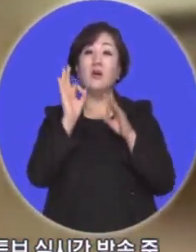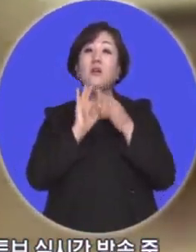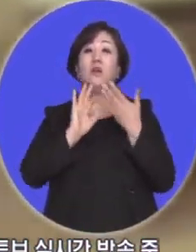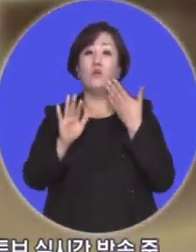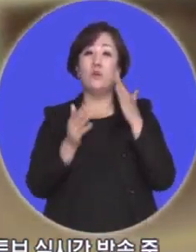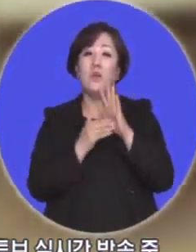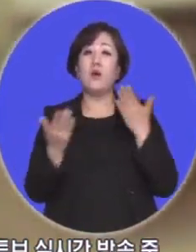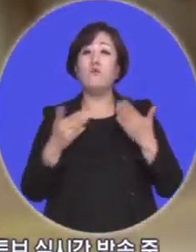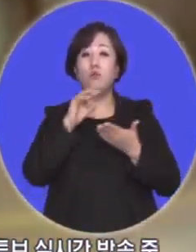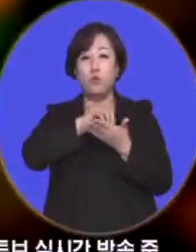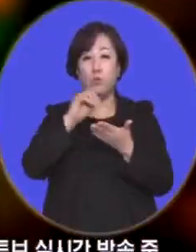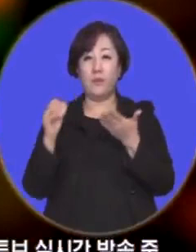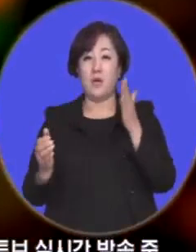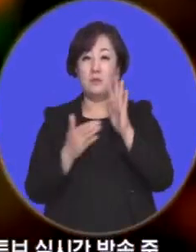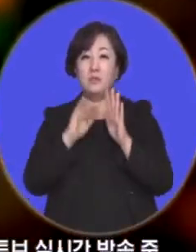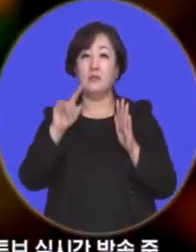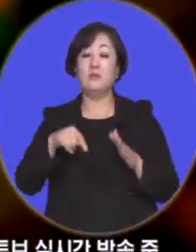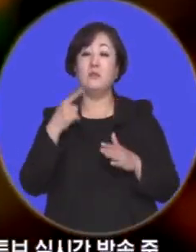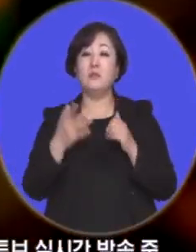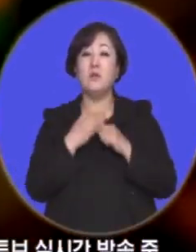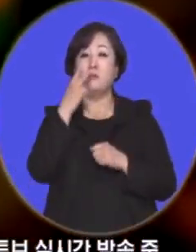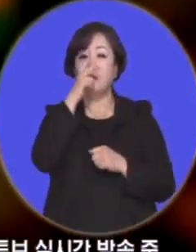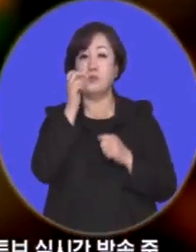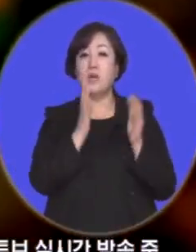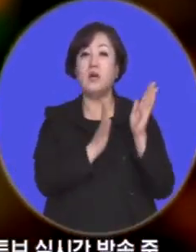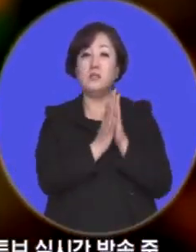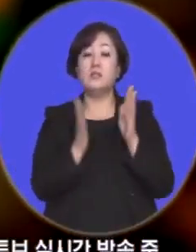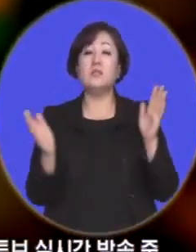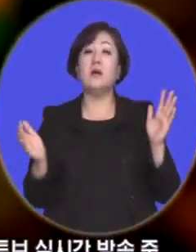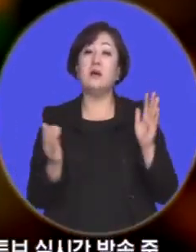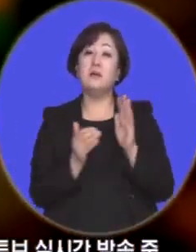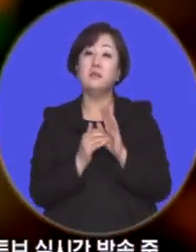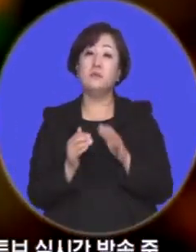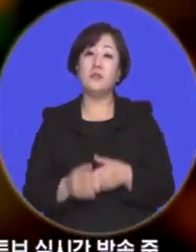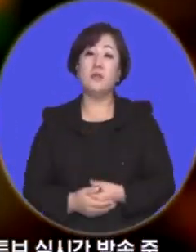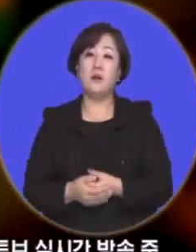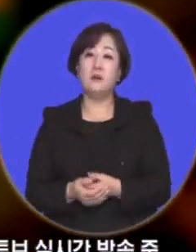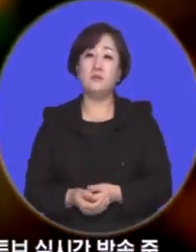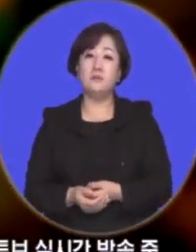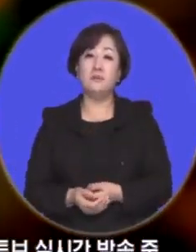업무에서 배제된 경찰 수사를 받고 있습니다 ubc 뉴스 베드 아닙니다